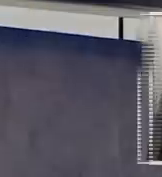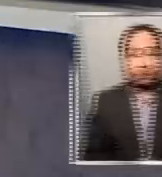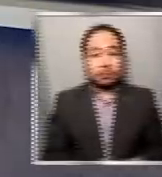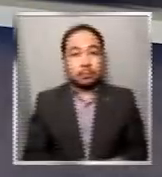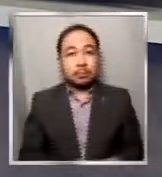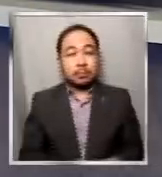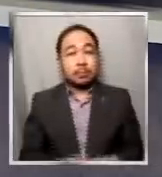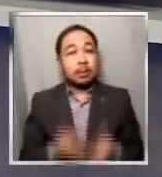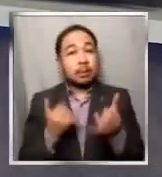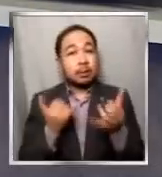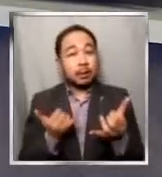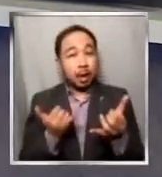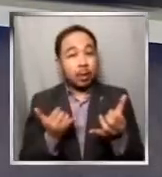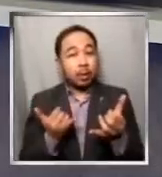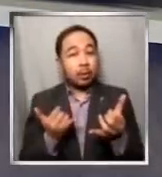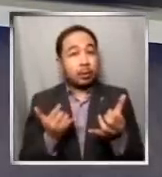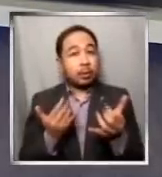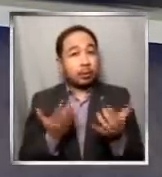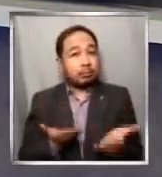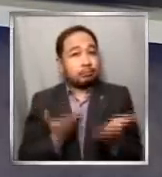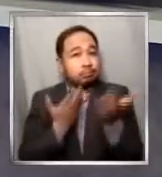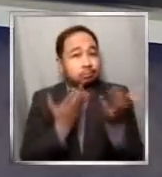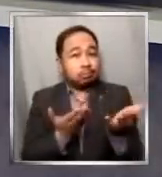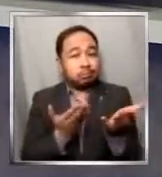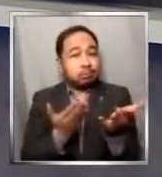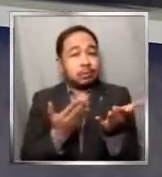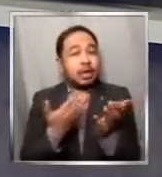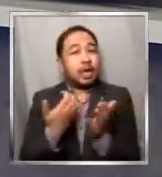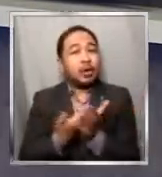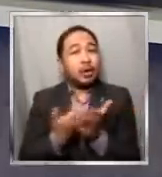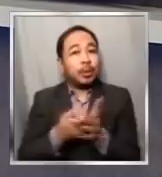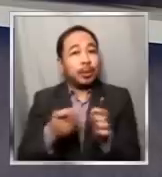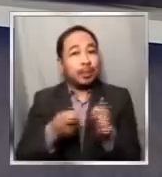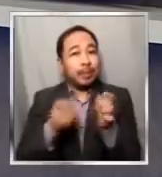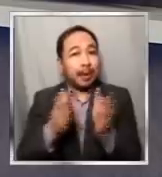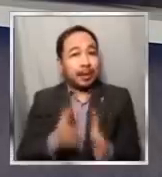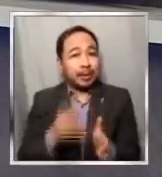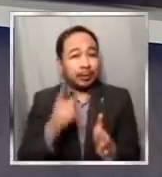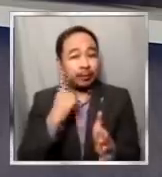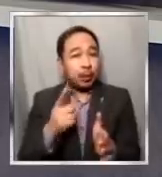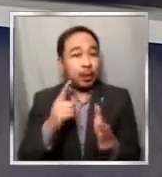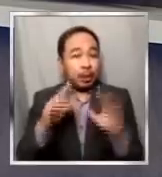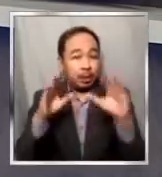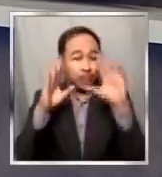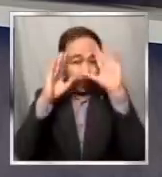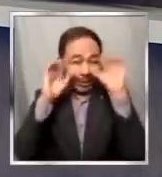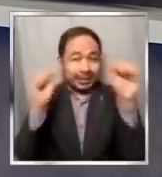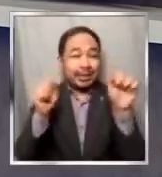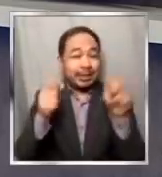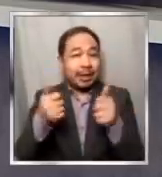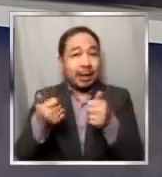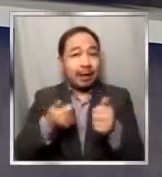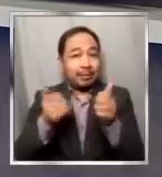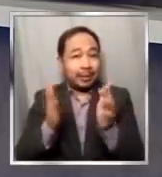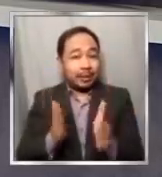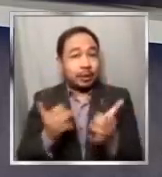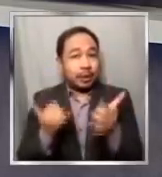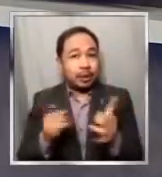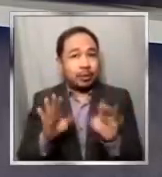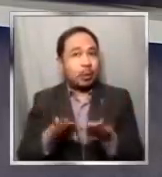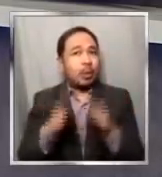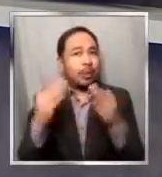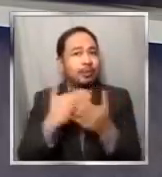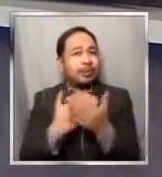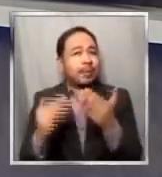Isinusulong po ng mga ikangay economic manager ng Administrasyong Duterte ang pagbubukas ng ilang industriya dito sa atin sa Pilipinas sa mga